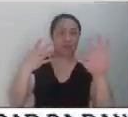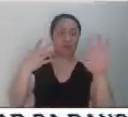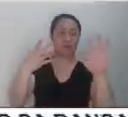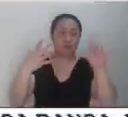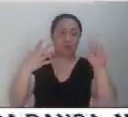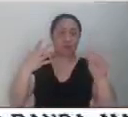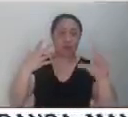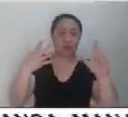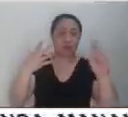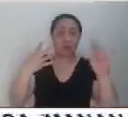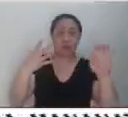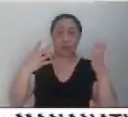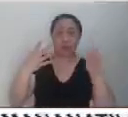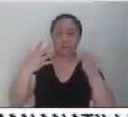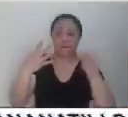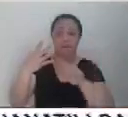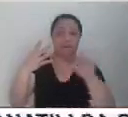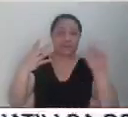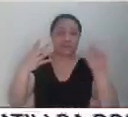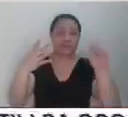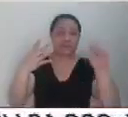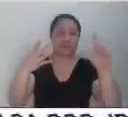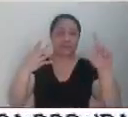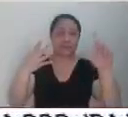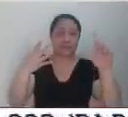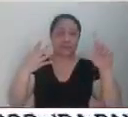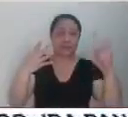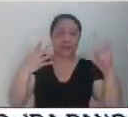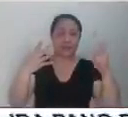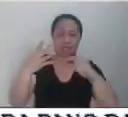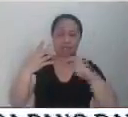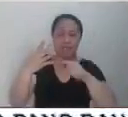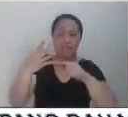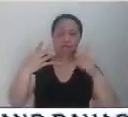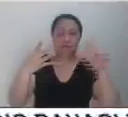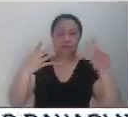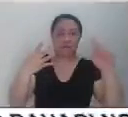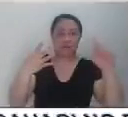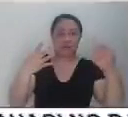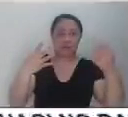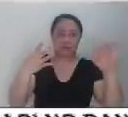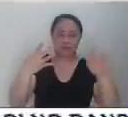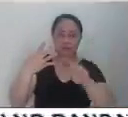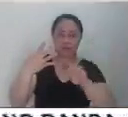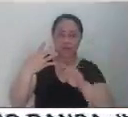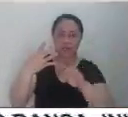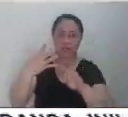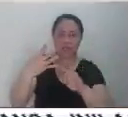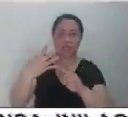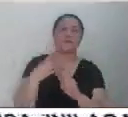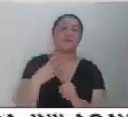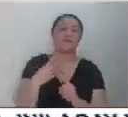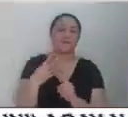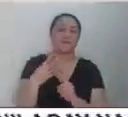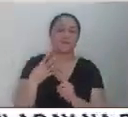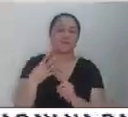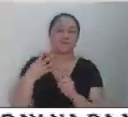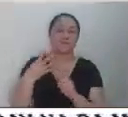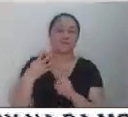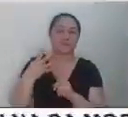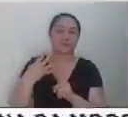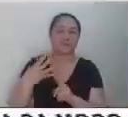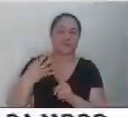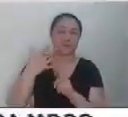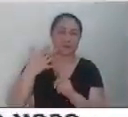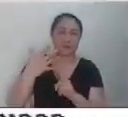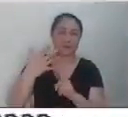matagal na po tayong papatupad nung pagkakabit po ng sticker. Doon po sa mga hindi po nakakuha hanggang sa ngayon, nakahanda naman